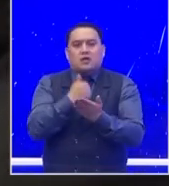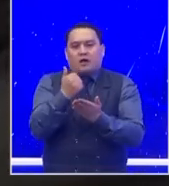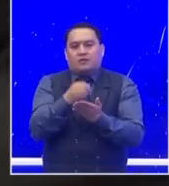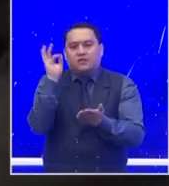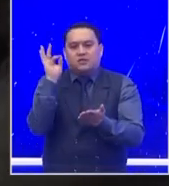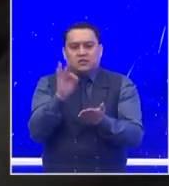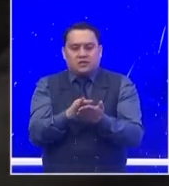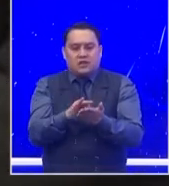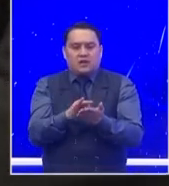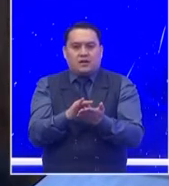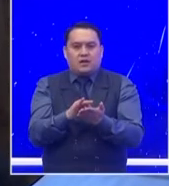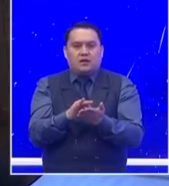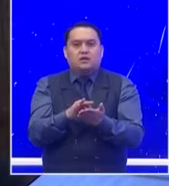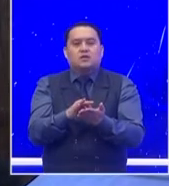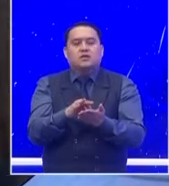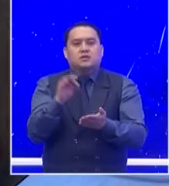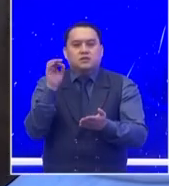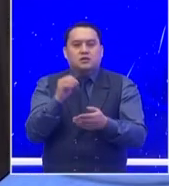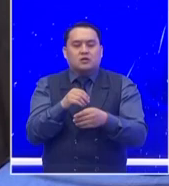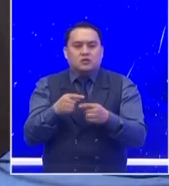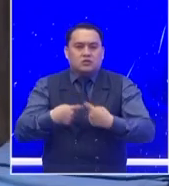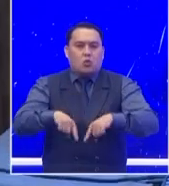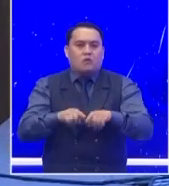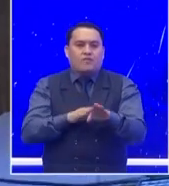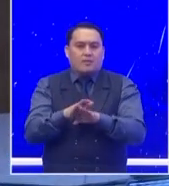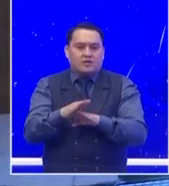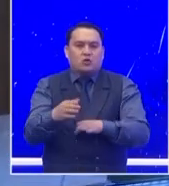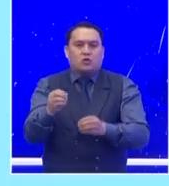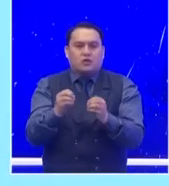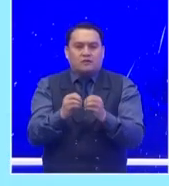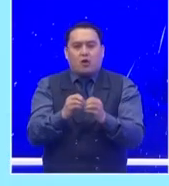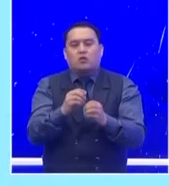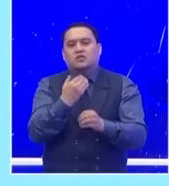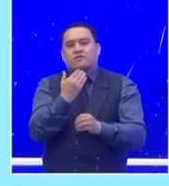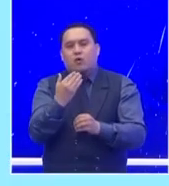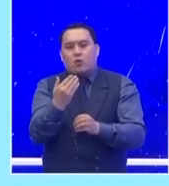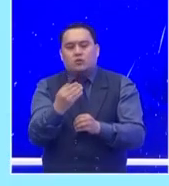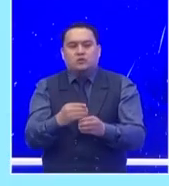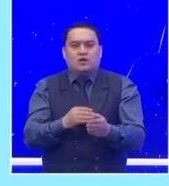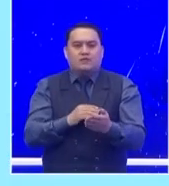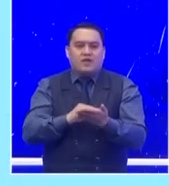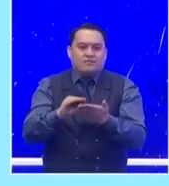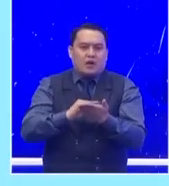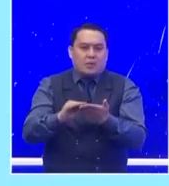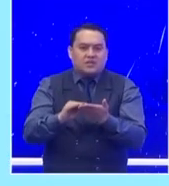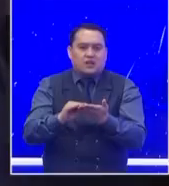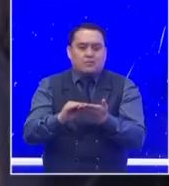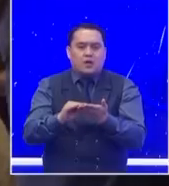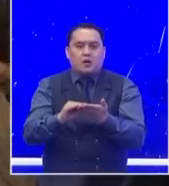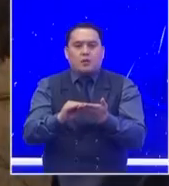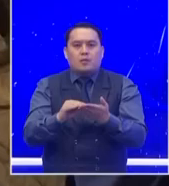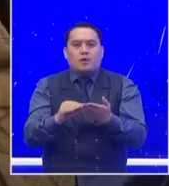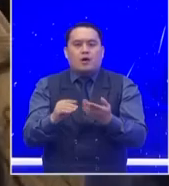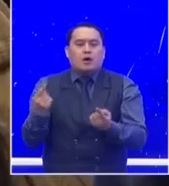целей казахстанских СМИ. Задача же государственных органов – реализовать госпрограммы посредством этих же средств массовой информации. Потому тандем